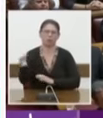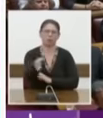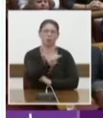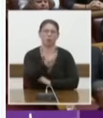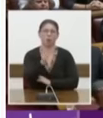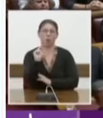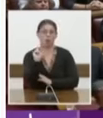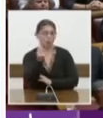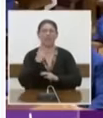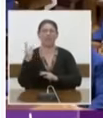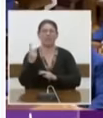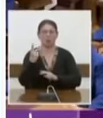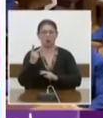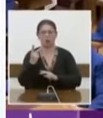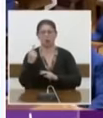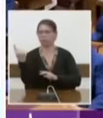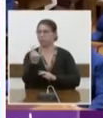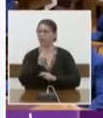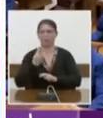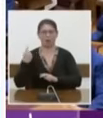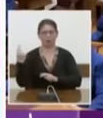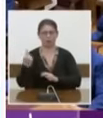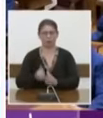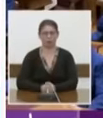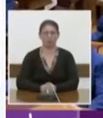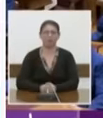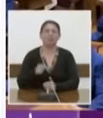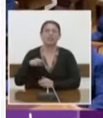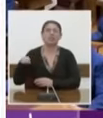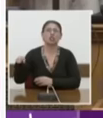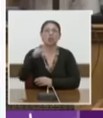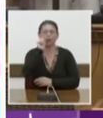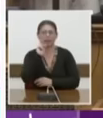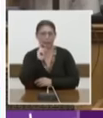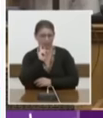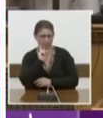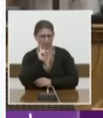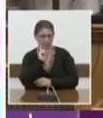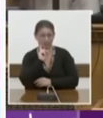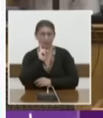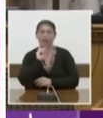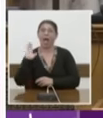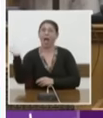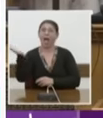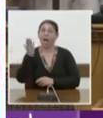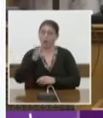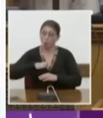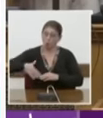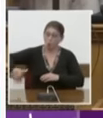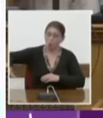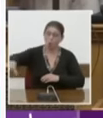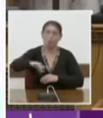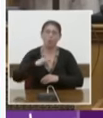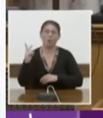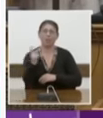συμπεριλαμβάνετε και όχι μόνο αν θέλετε τους εργατοϋπάλληλους που ήταν μέχρι τώρα η προνομ έλεγε ακόμη και η κυρία ατσόγλου πρόσφατα θυμάμαι ότι εμείς είμαστε το κόμμα της